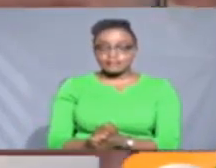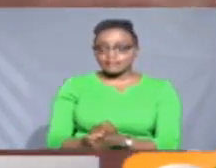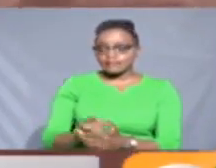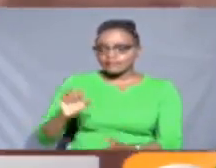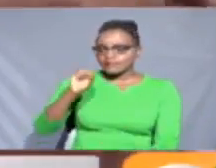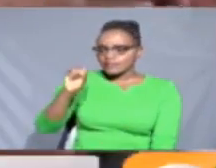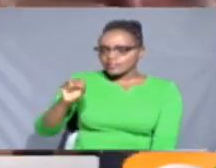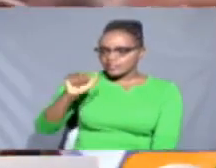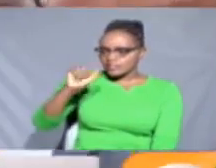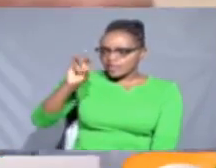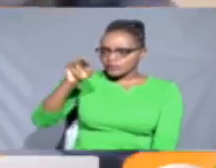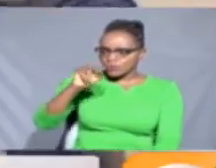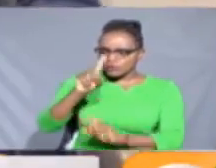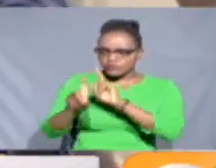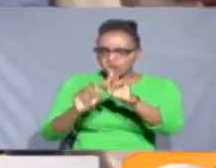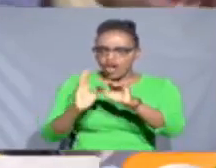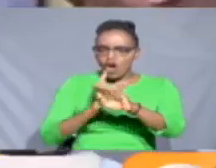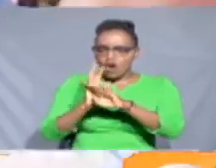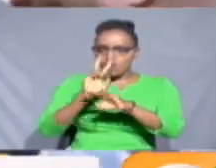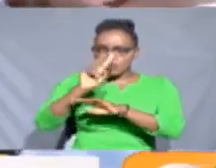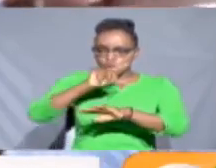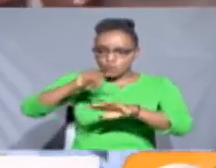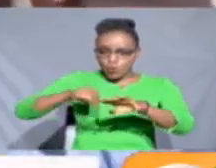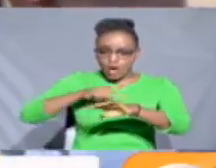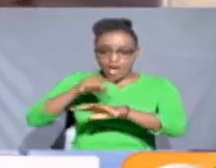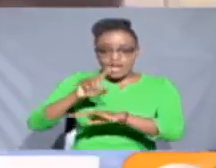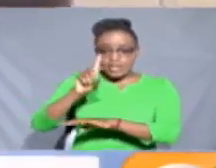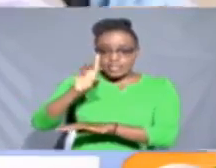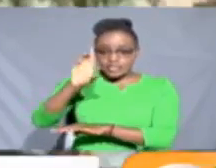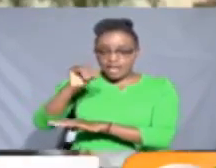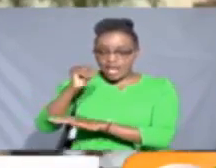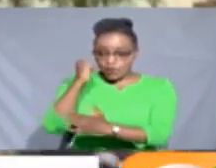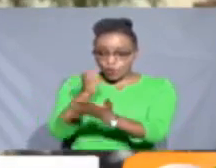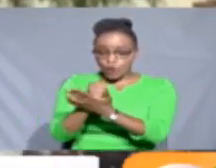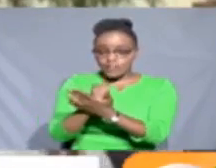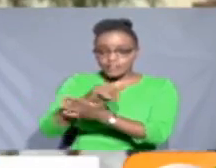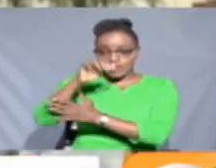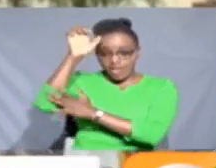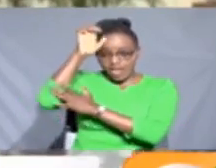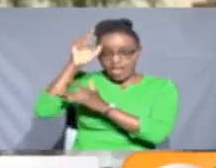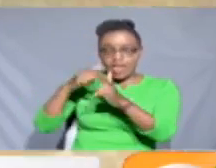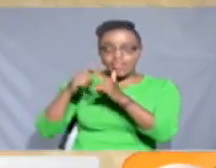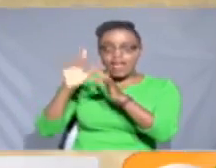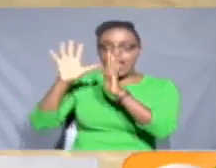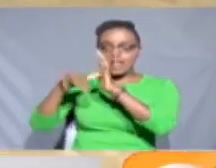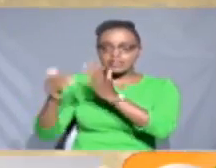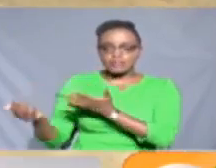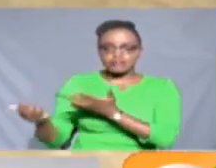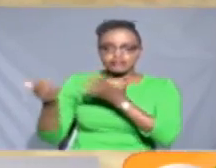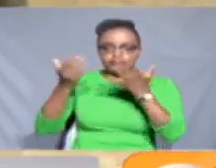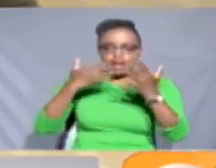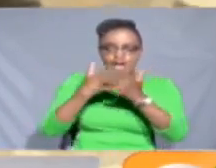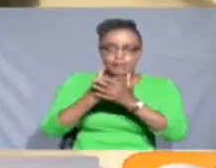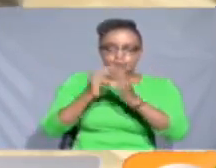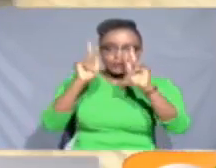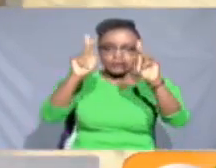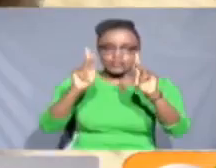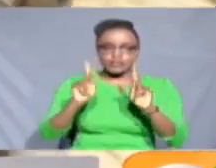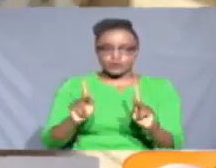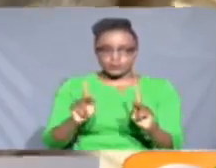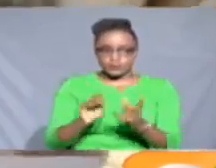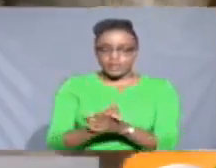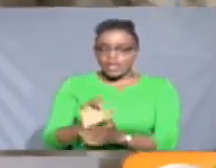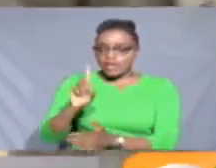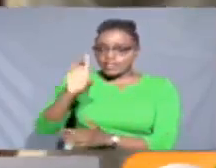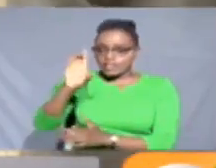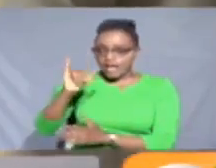Cherargei alihojiwa kwa zaidi ya saa 2 katika afisi za DCI mjini Eldoret na kisha kusafirishwa hadi mjini Kisumu. Mkuu